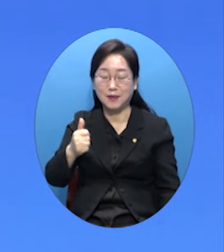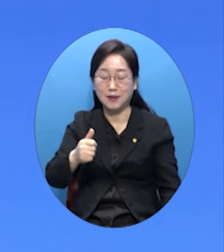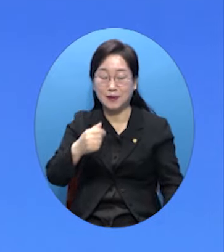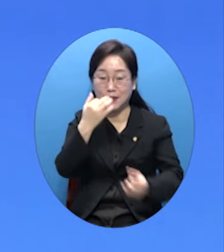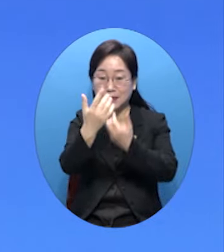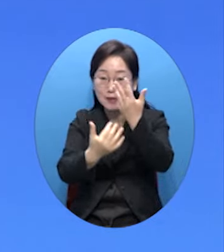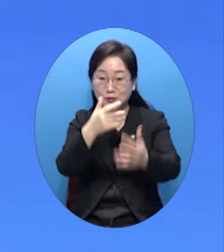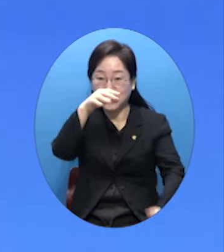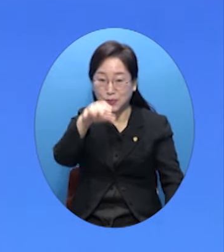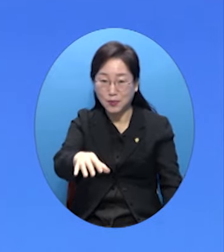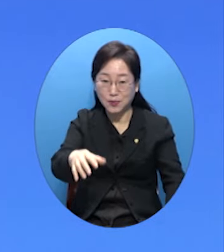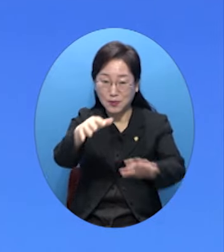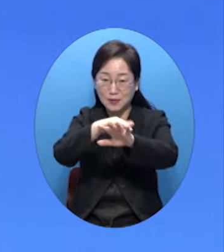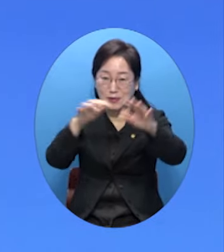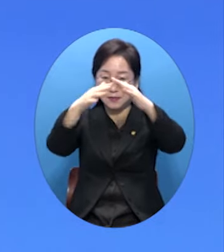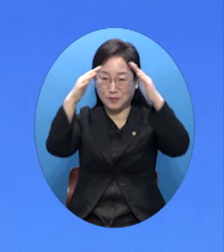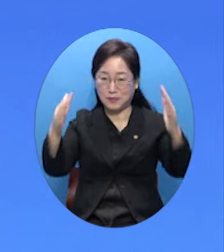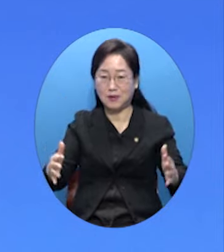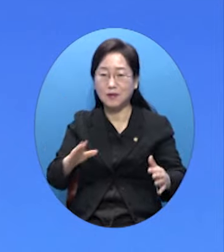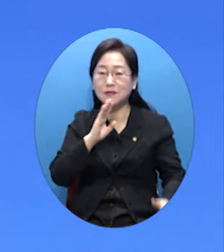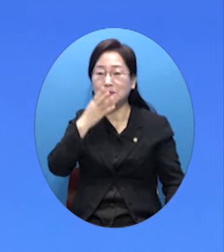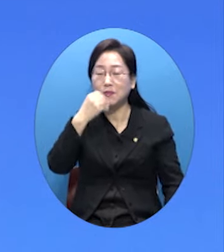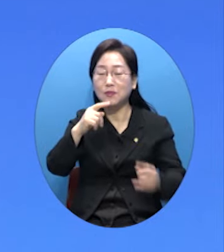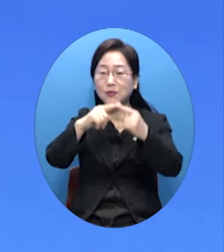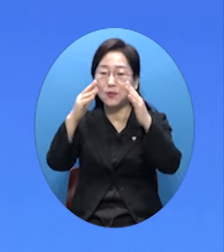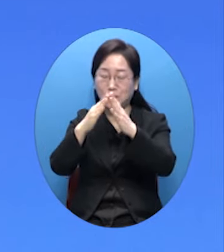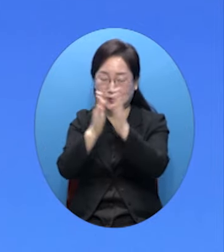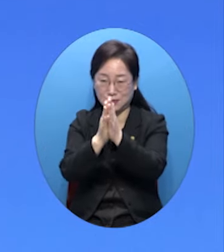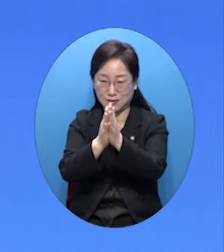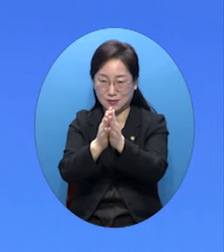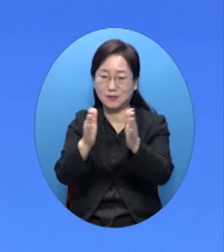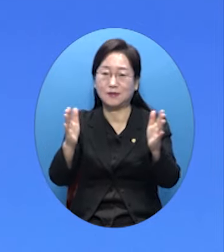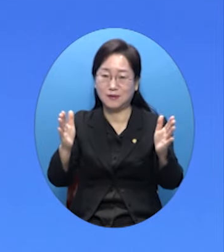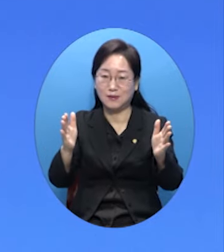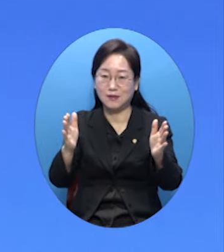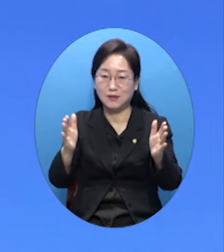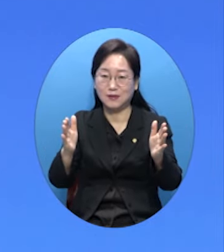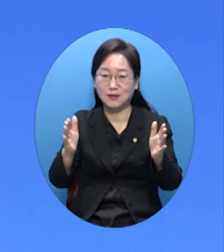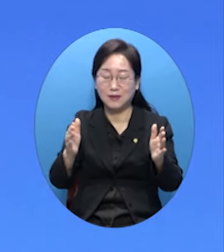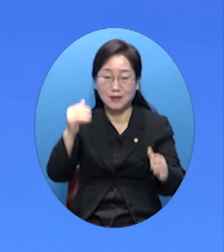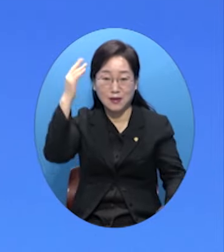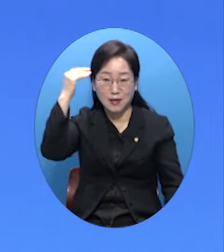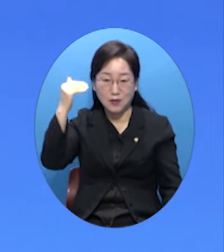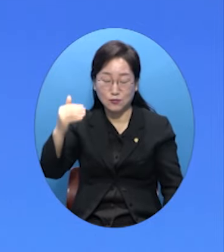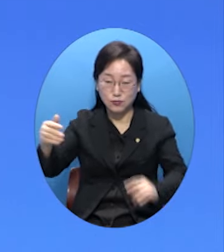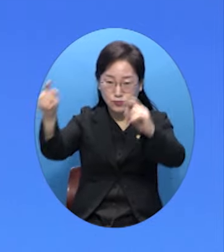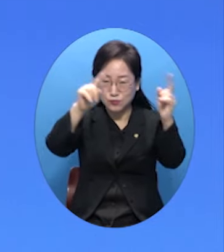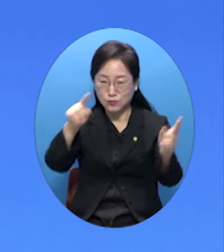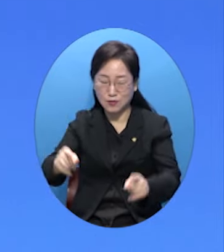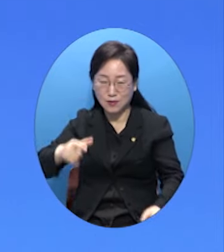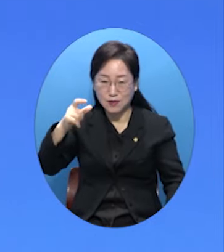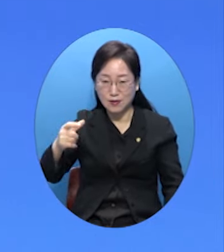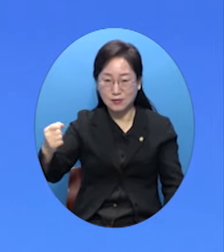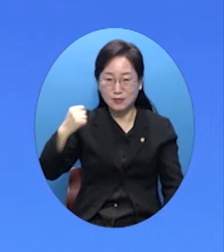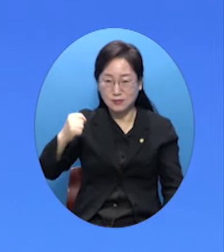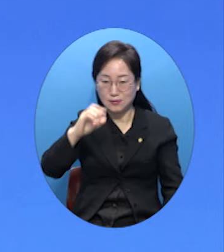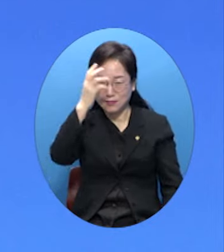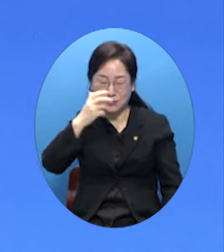대두동에서 천막교에서 우리 순봉교를 시작하면서 우리 한국 가운데 강력한 성령의 바람이